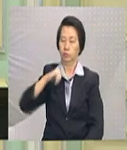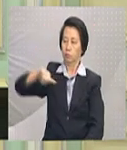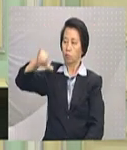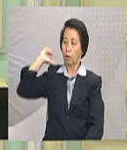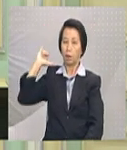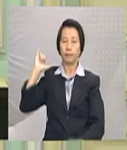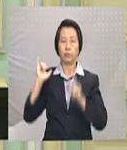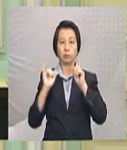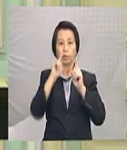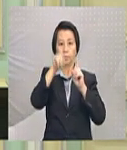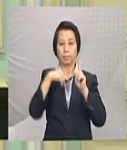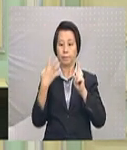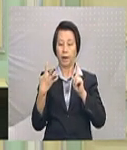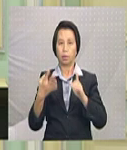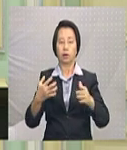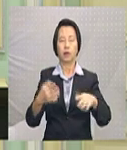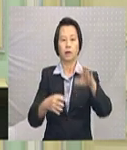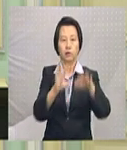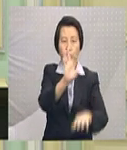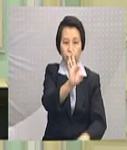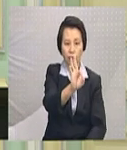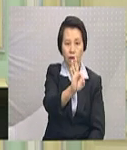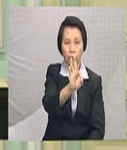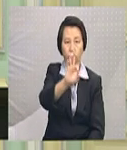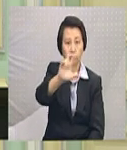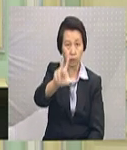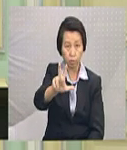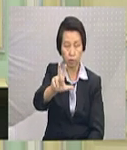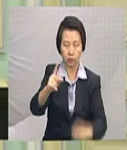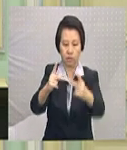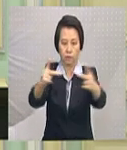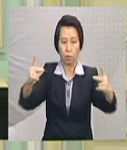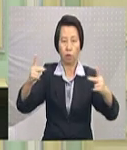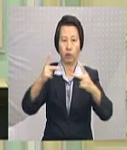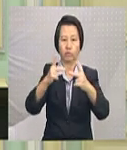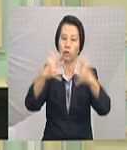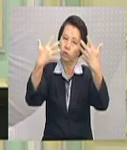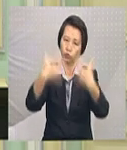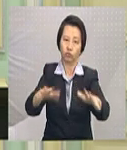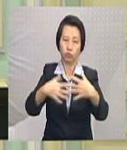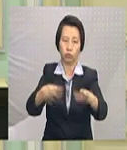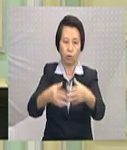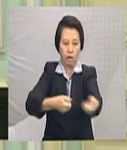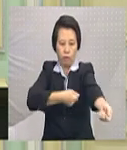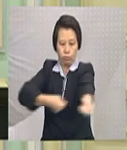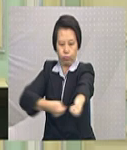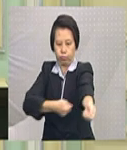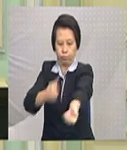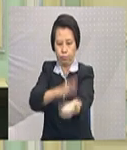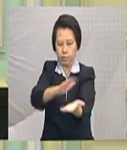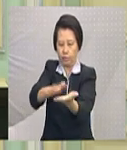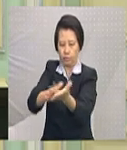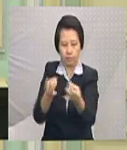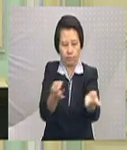1 April, sebanyak 93 kawasan telah dinyah cemar dan